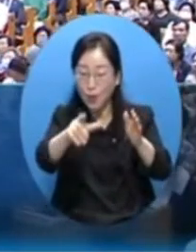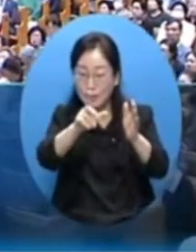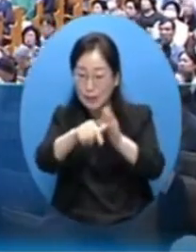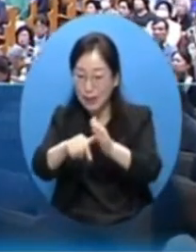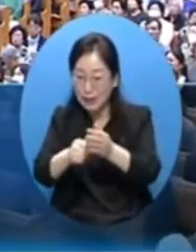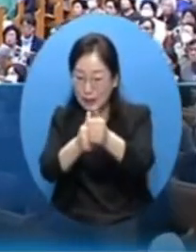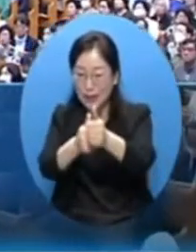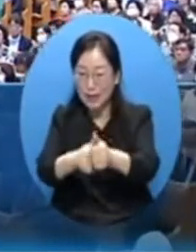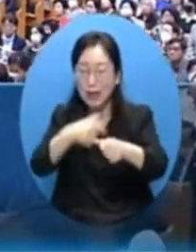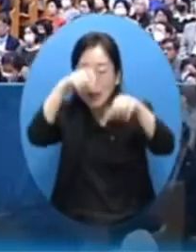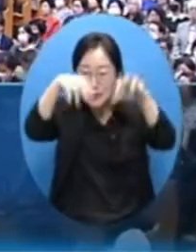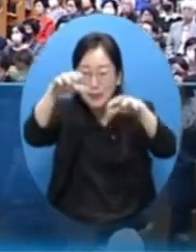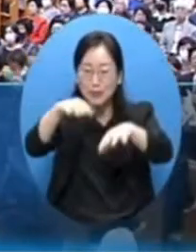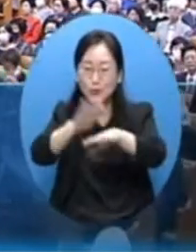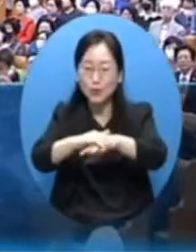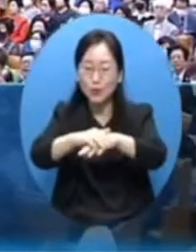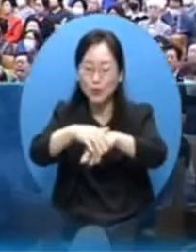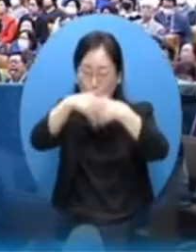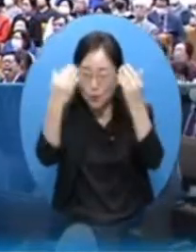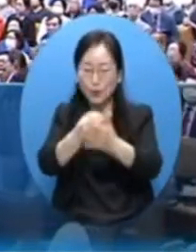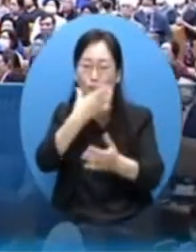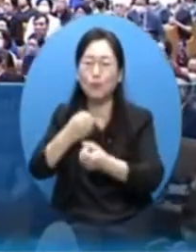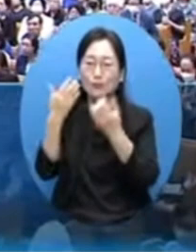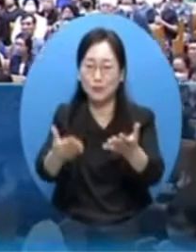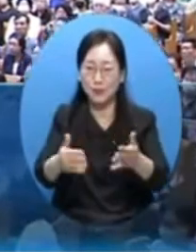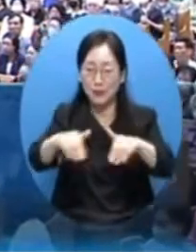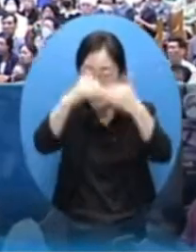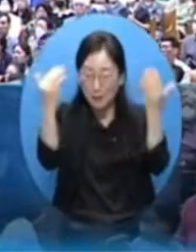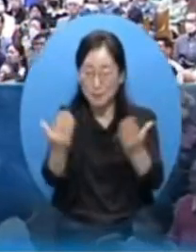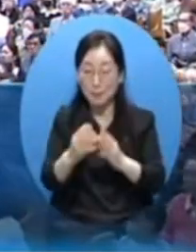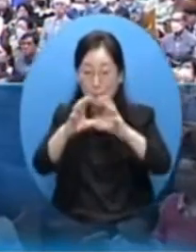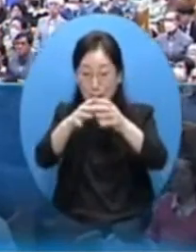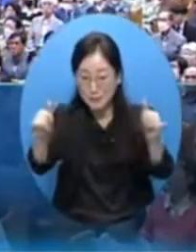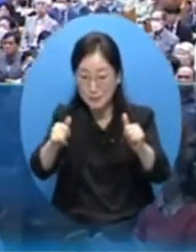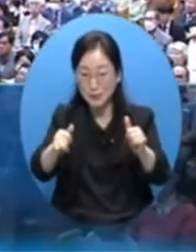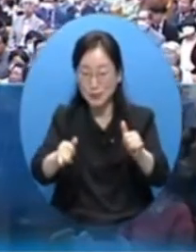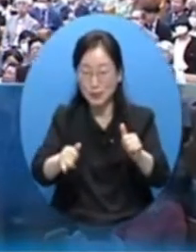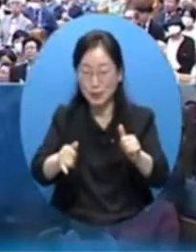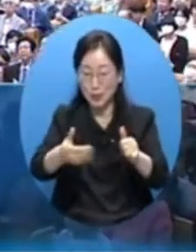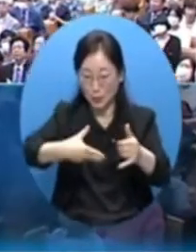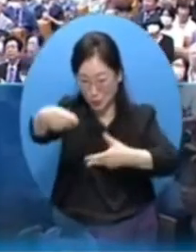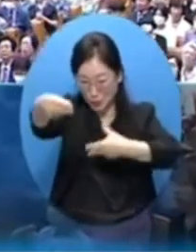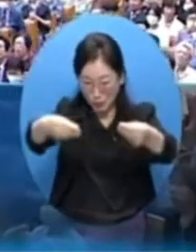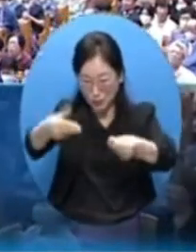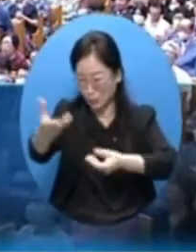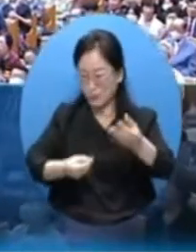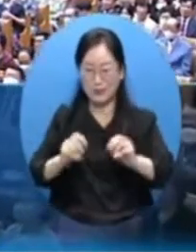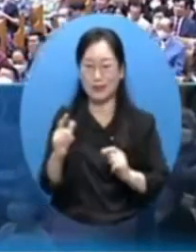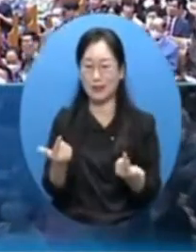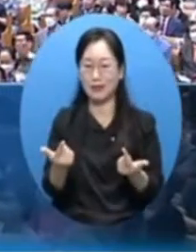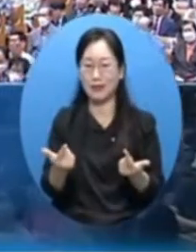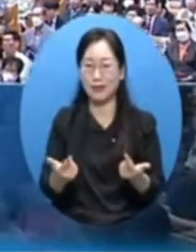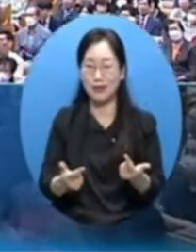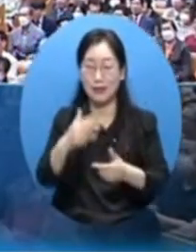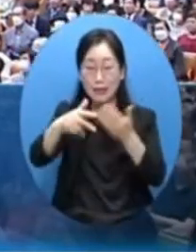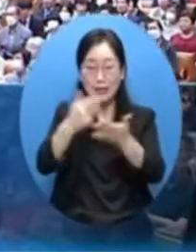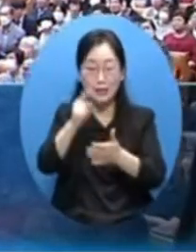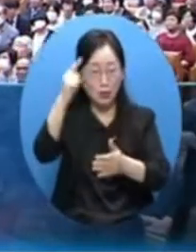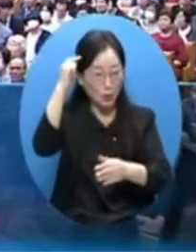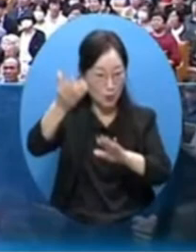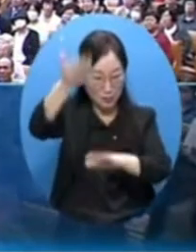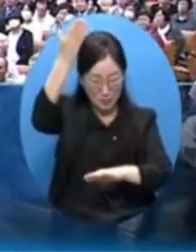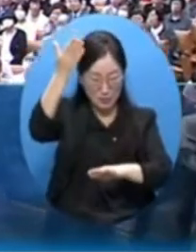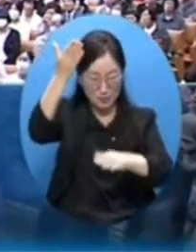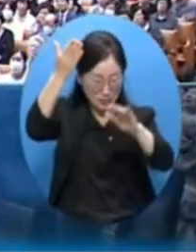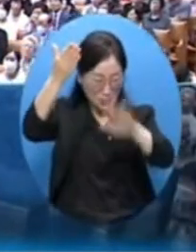손으로 하는 모든 일에 복을 주시리니 내가 많은 민족에 구워줄지라도 너는 꾸지 아니할 것이요 여호와께서 너를 머리가 되고 꼬리가 되지